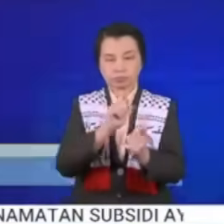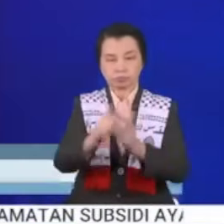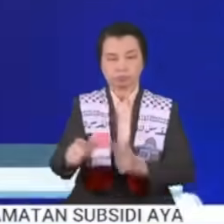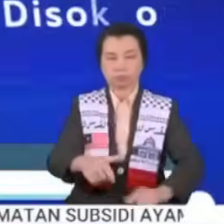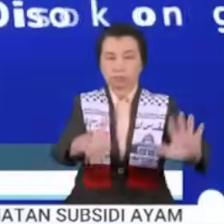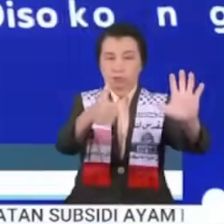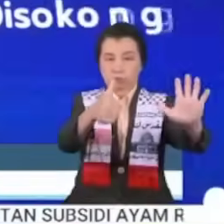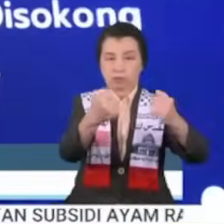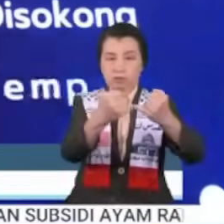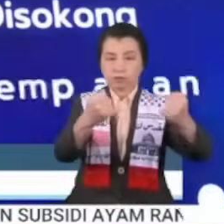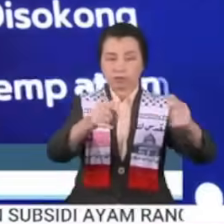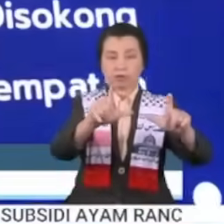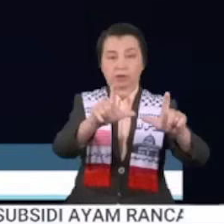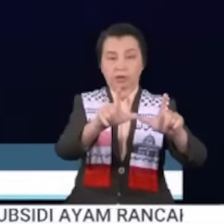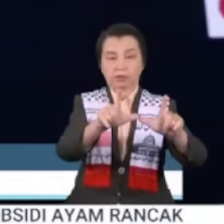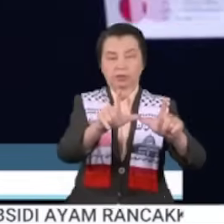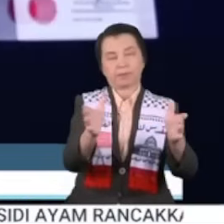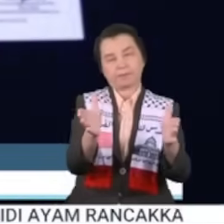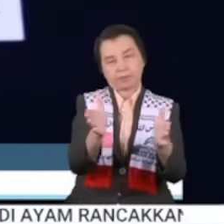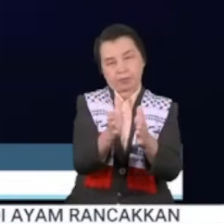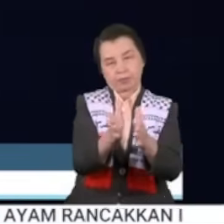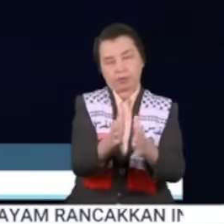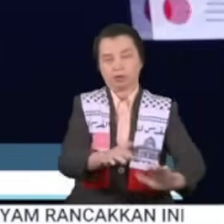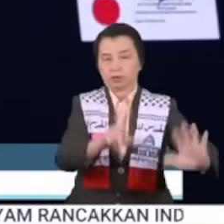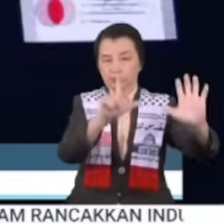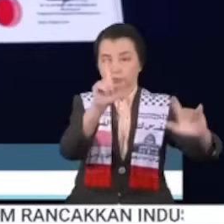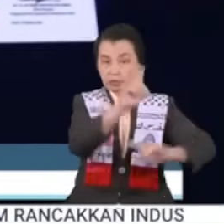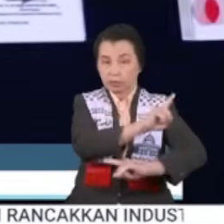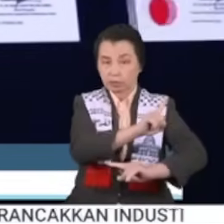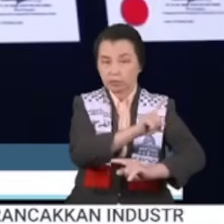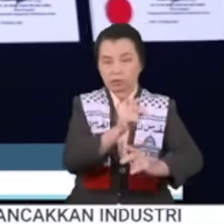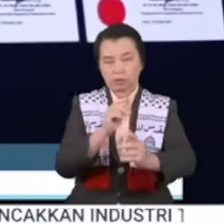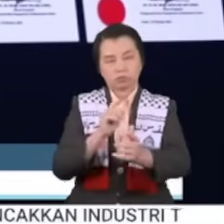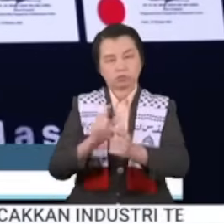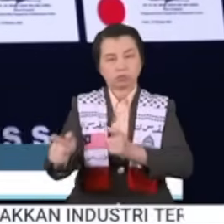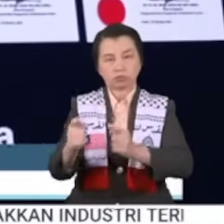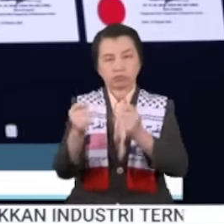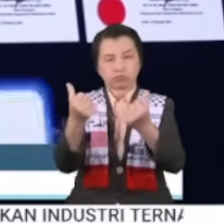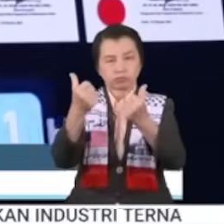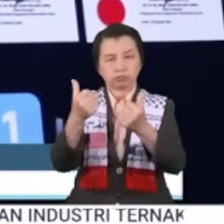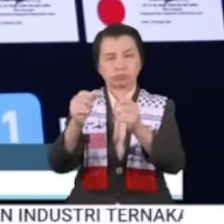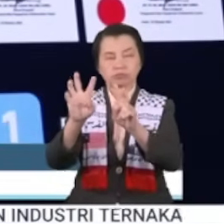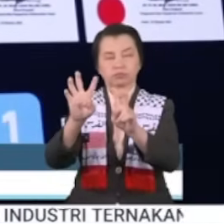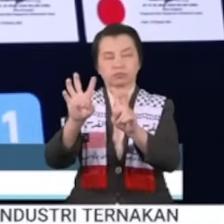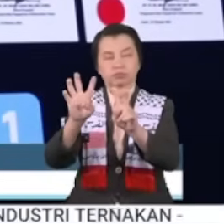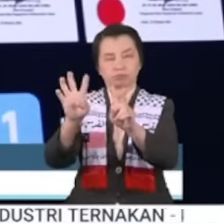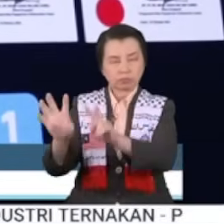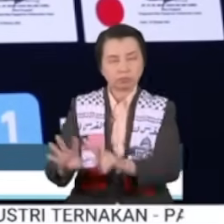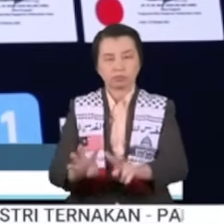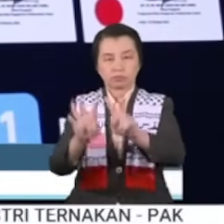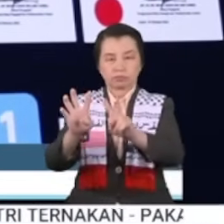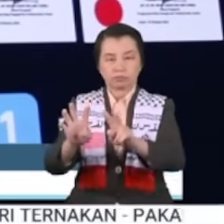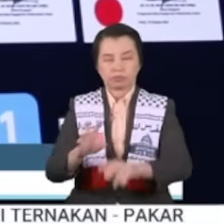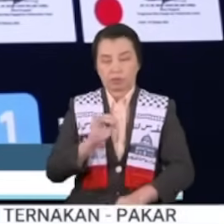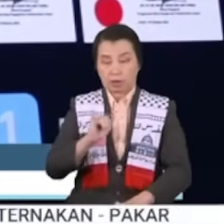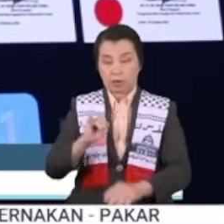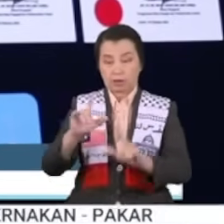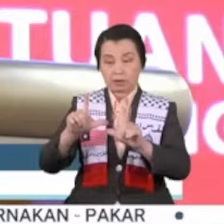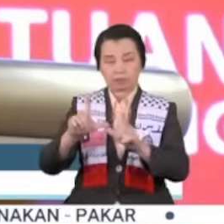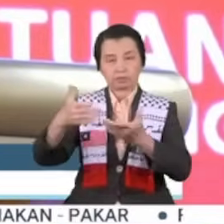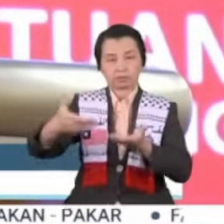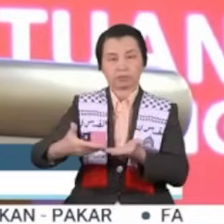rakyat lesen kini dipendekkan daripada 7 hari kepada 24 jam sahaja melalui sistem air lesen yang